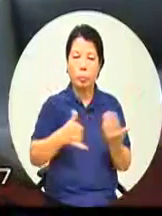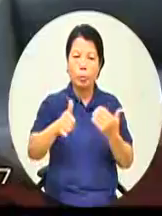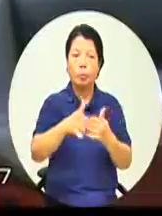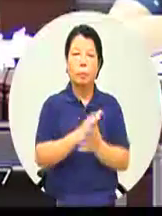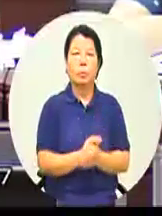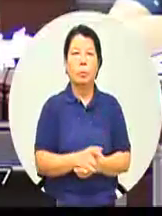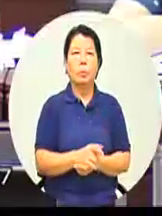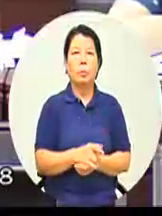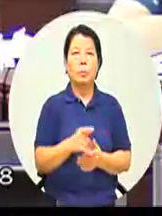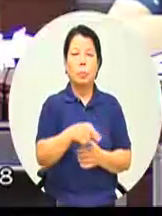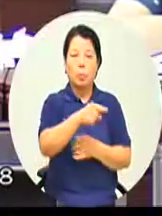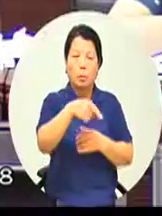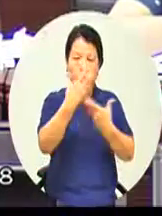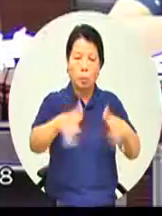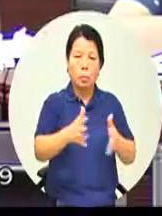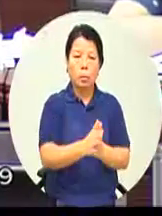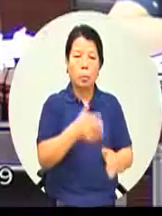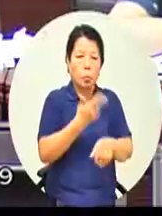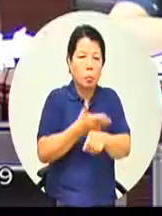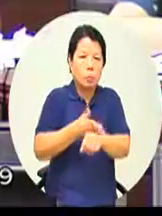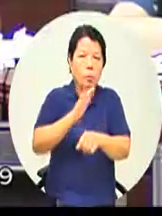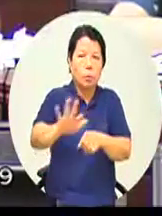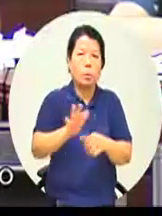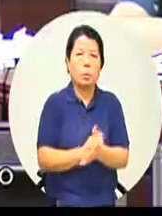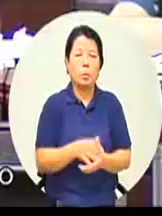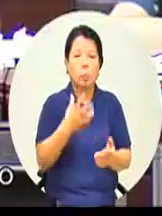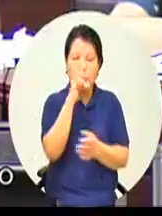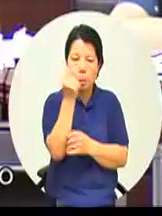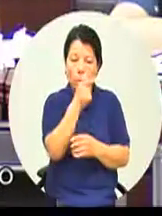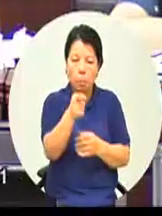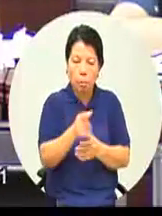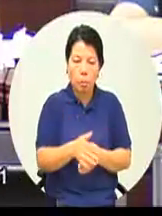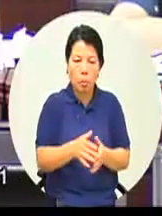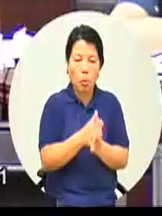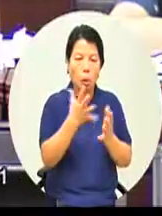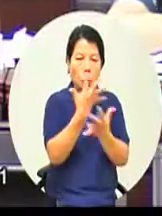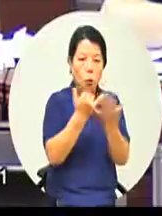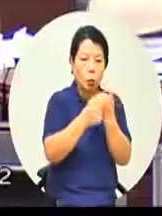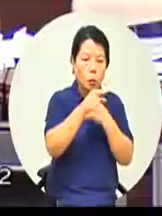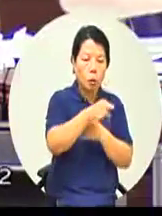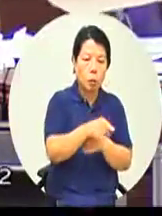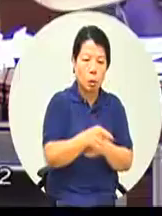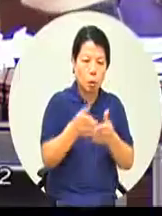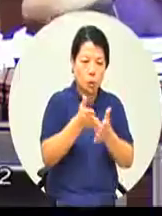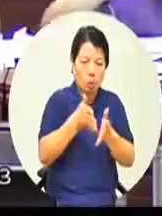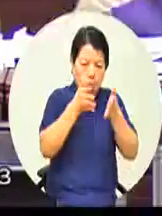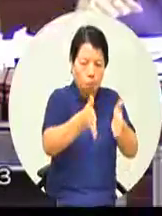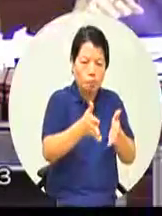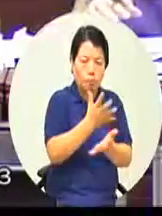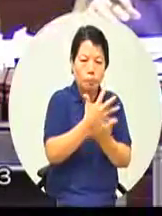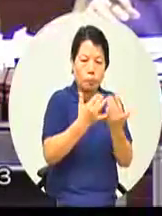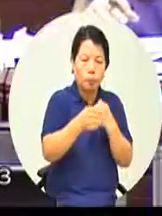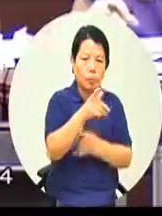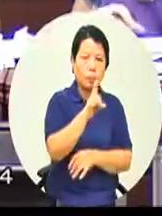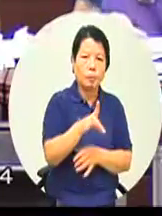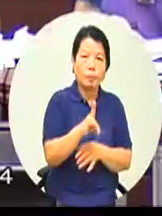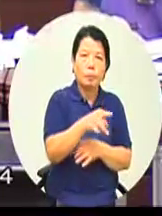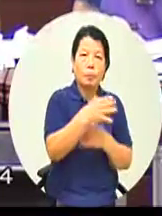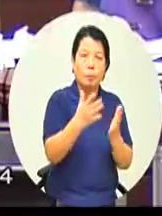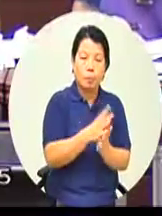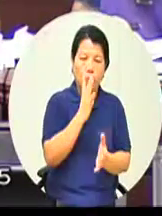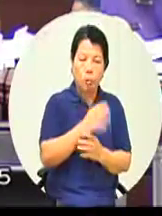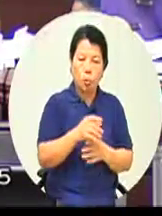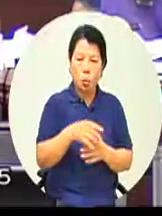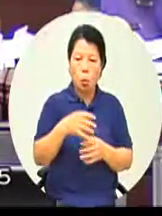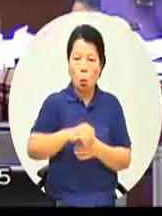面呢，其实是他有非常多的技巧，所以针对特定的学生的尿液筛检是重要的，所以尿液筛检的数量是多的哦。